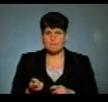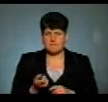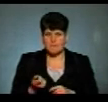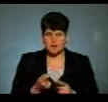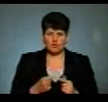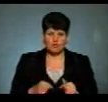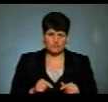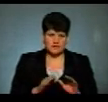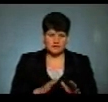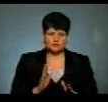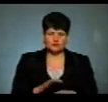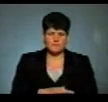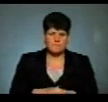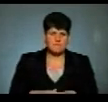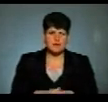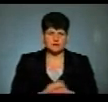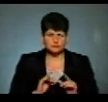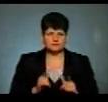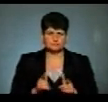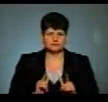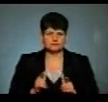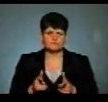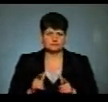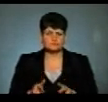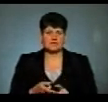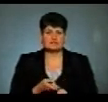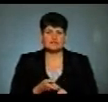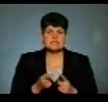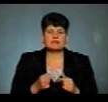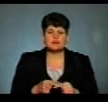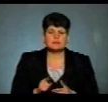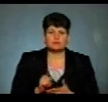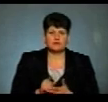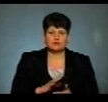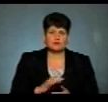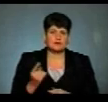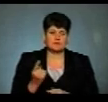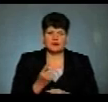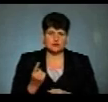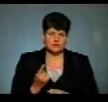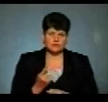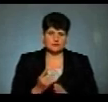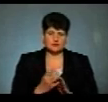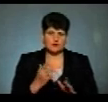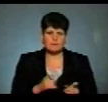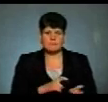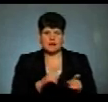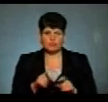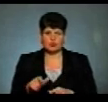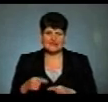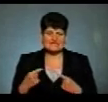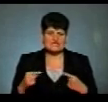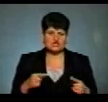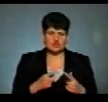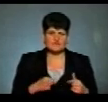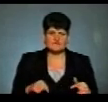якщо будуть масові поступлення в інфекційне відділення, ми змушені будемо на першому етапі переводити людей з інших